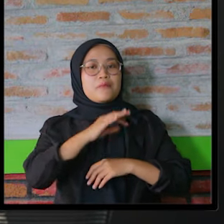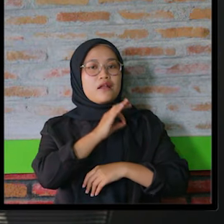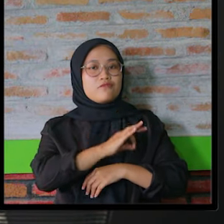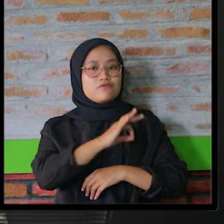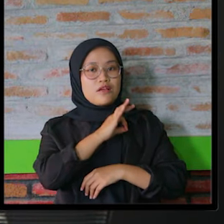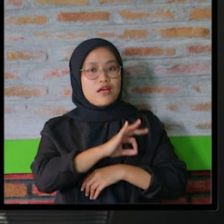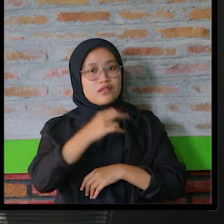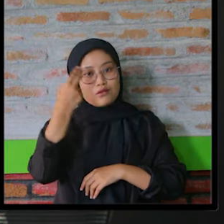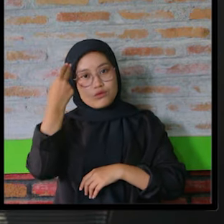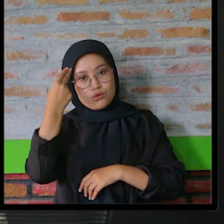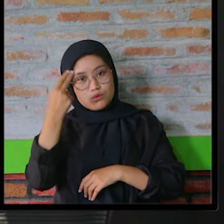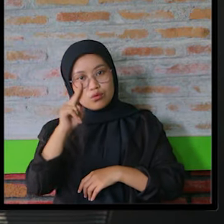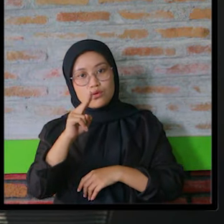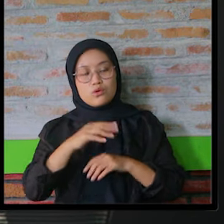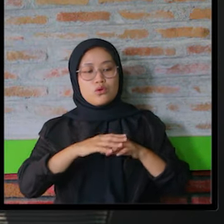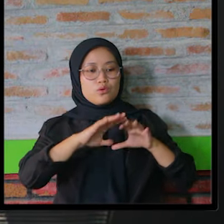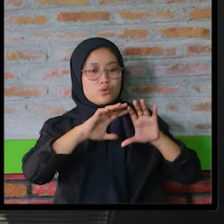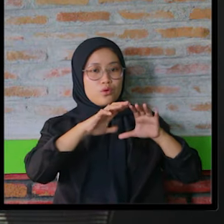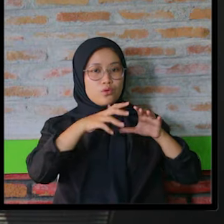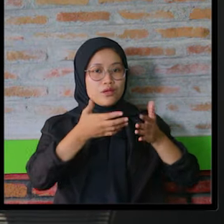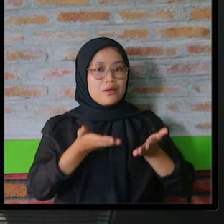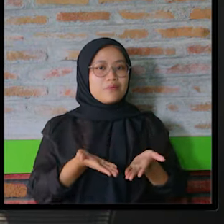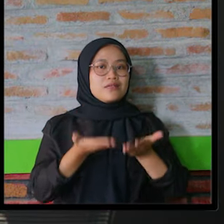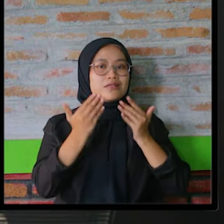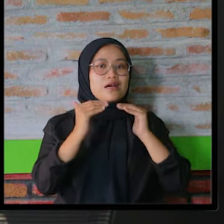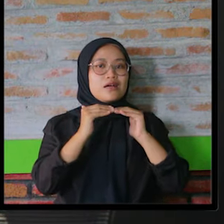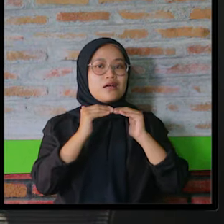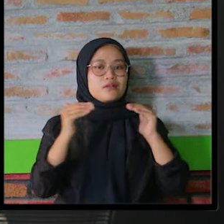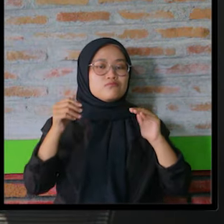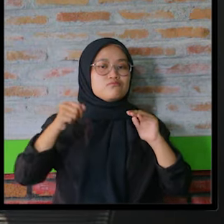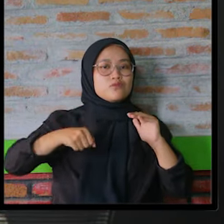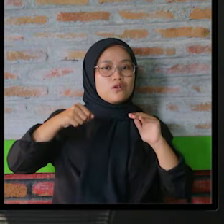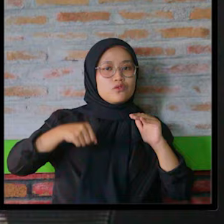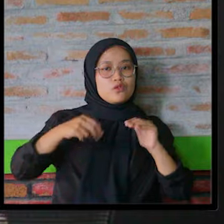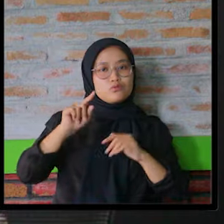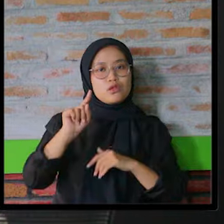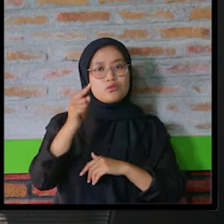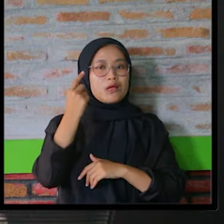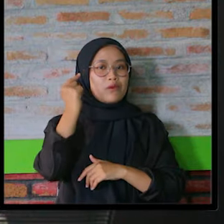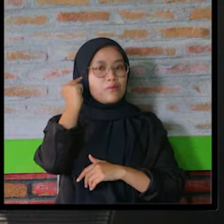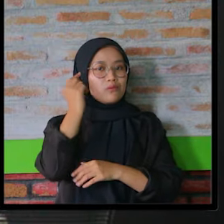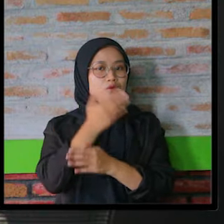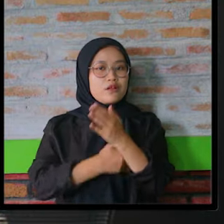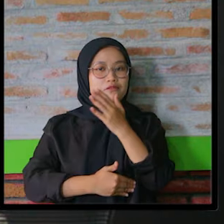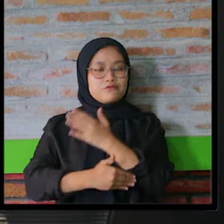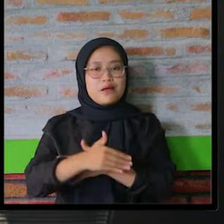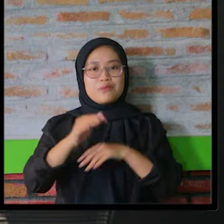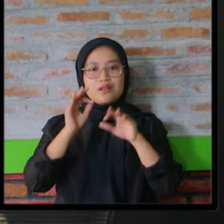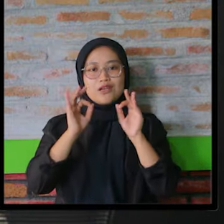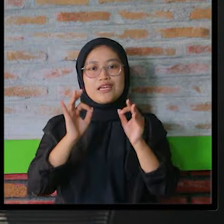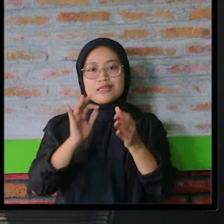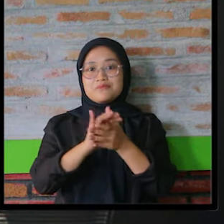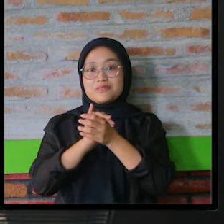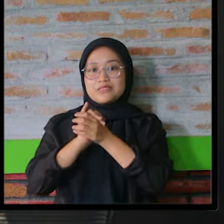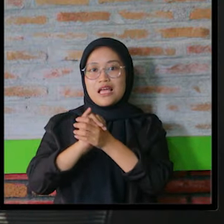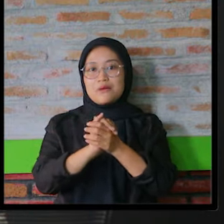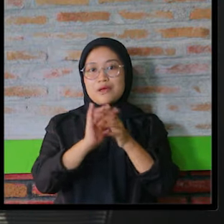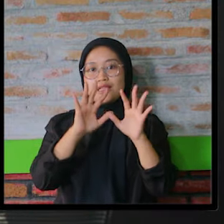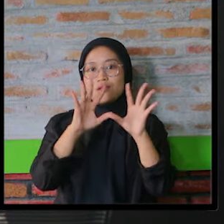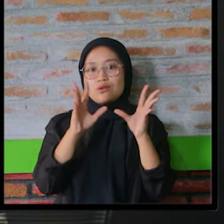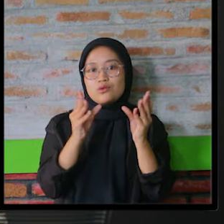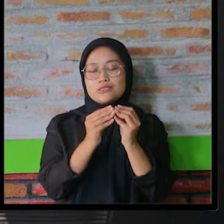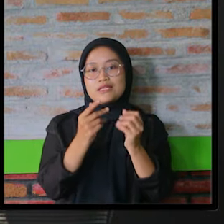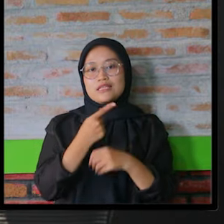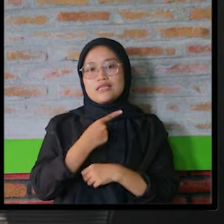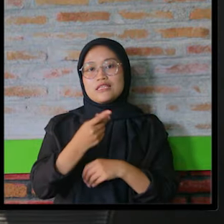dunia penegakan hukum ini bagi terutama perempuan di fabel ya Bu ya oke ya sobat inklusi kita sudah sampai di